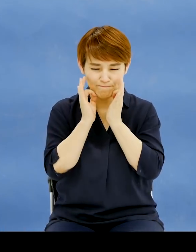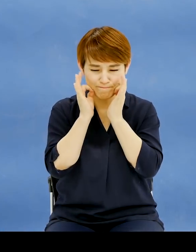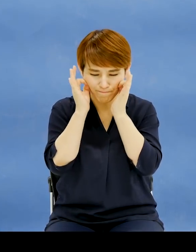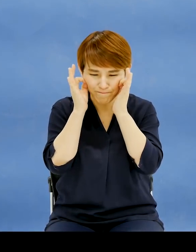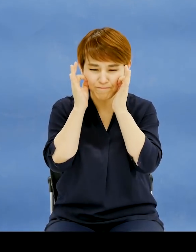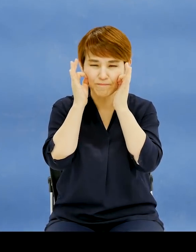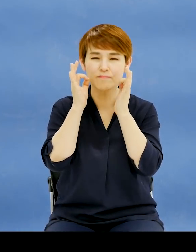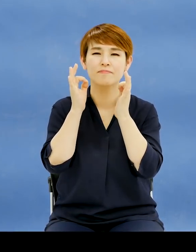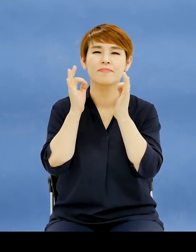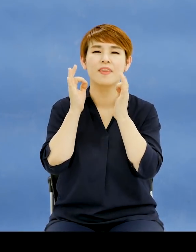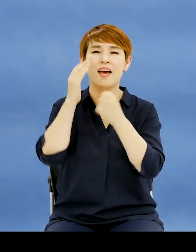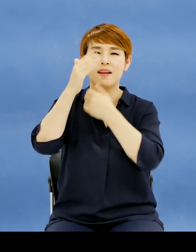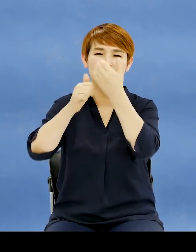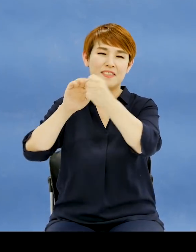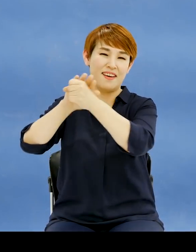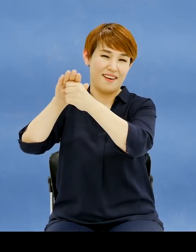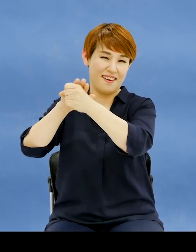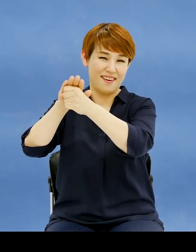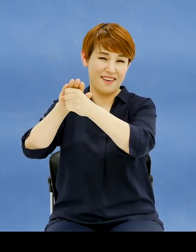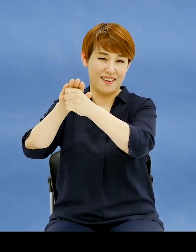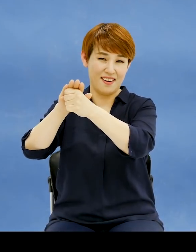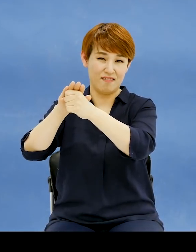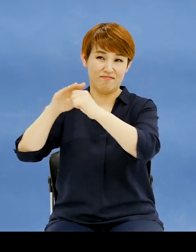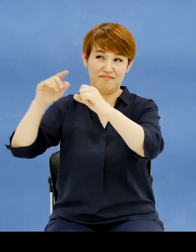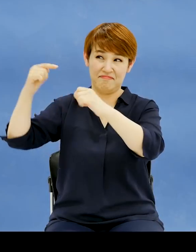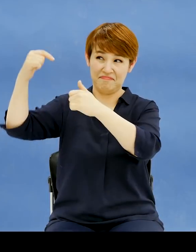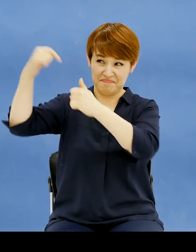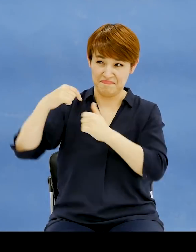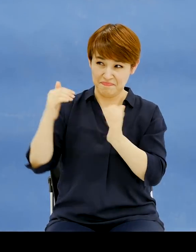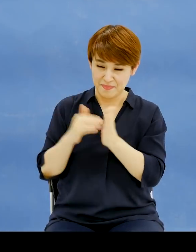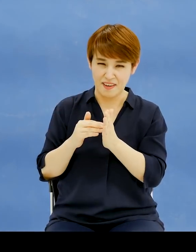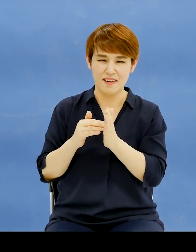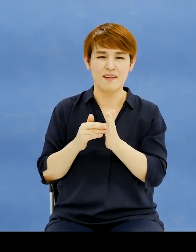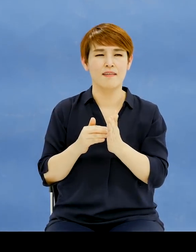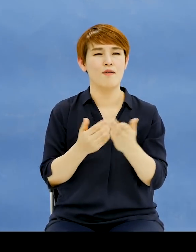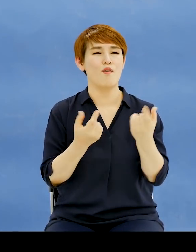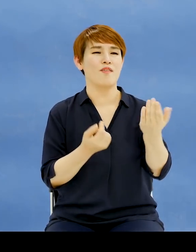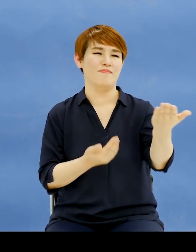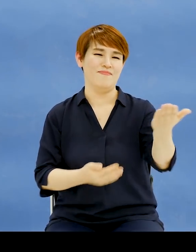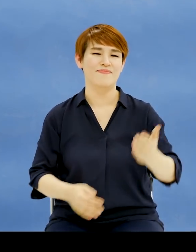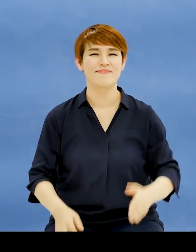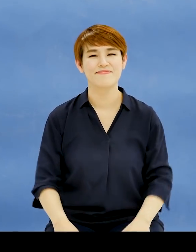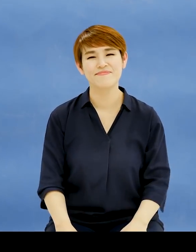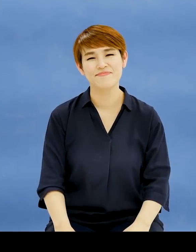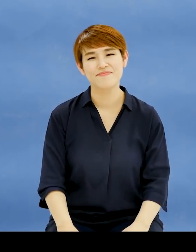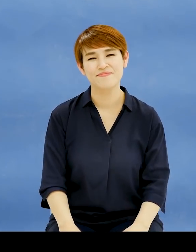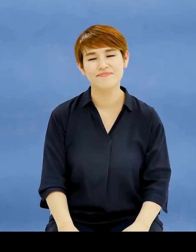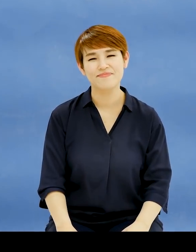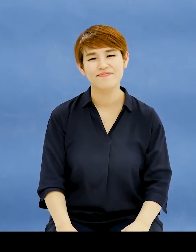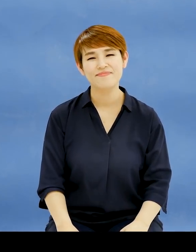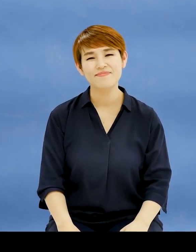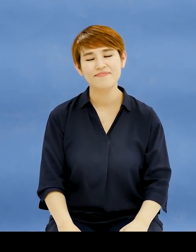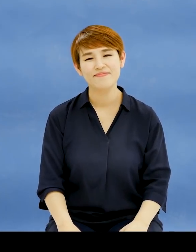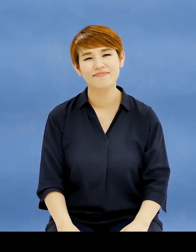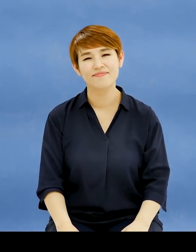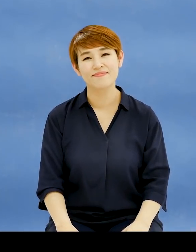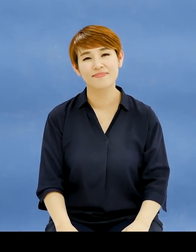마음을 다해서 목숨을 다해서 뜻을 다해서 하나님만을 사랑하라고 하셨는데 그 모습인 거예요.